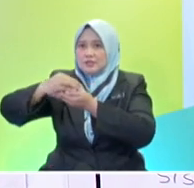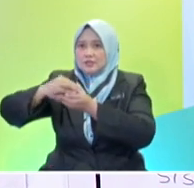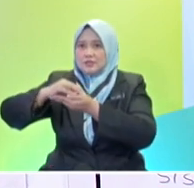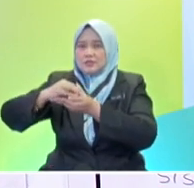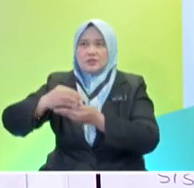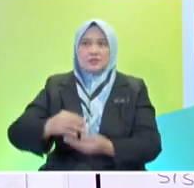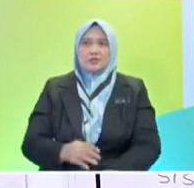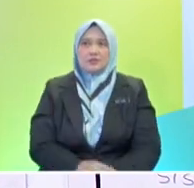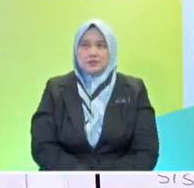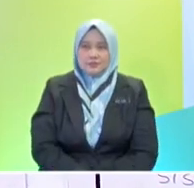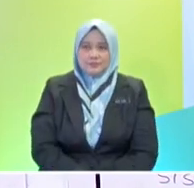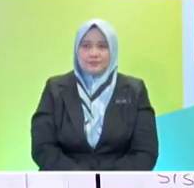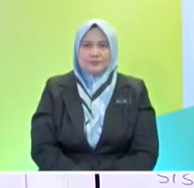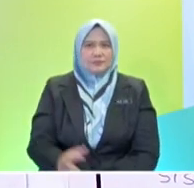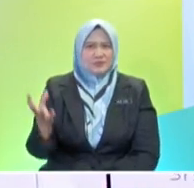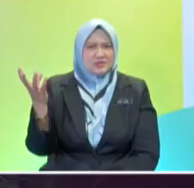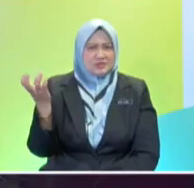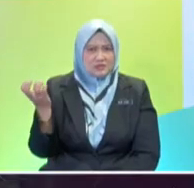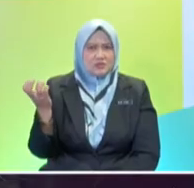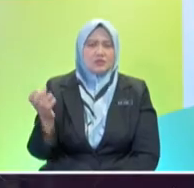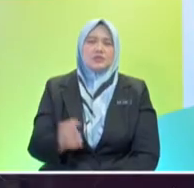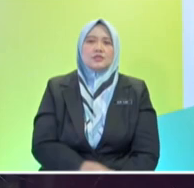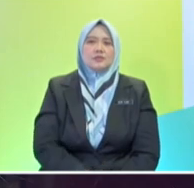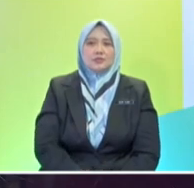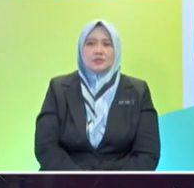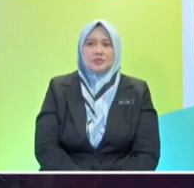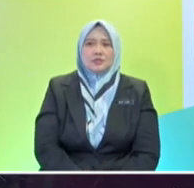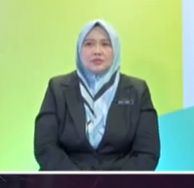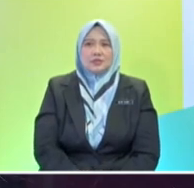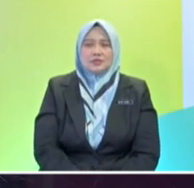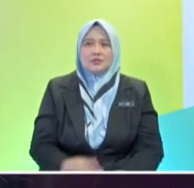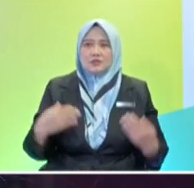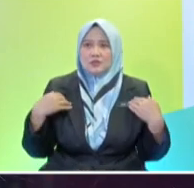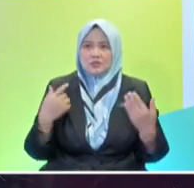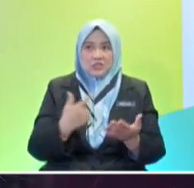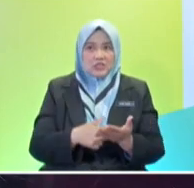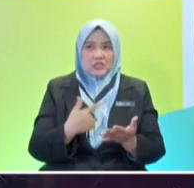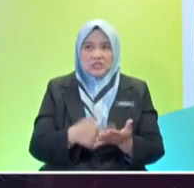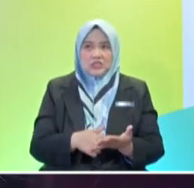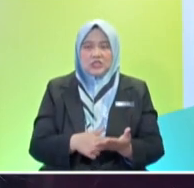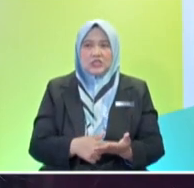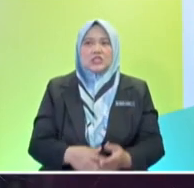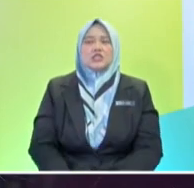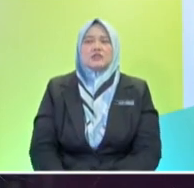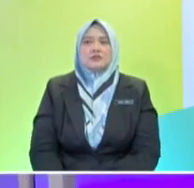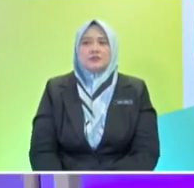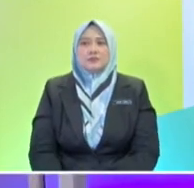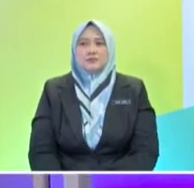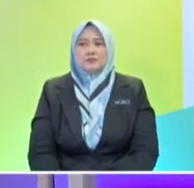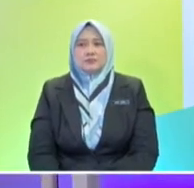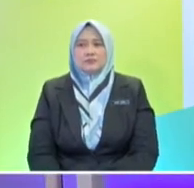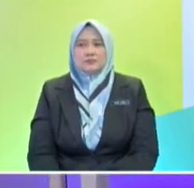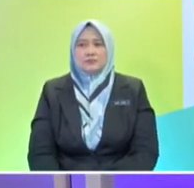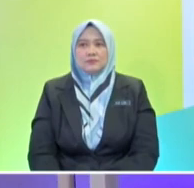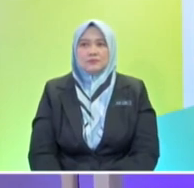cengkerang. Ha, okey. Baiklah. Ada lagi sana? Ada lagi satu. Kita tengok. Nanti kita semak. Ini